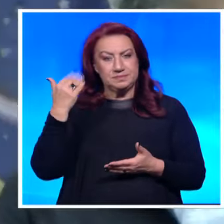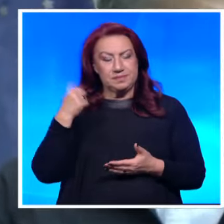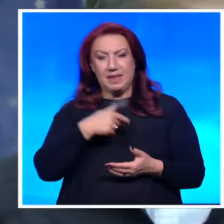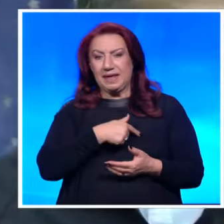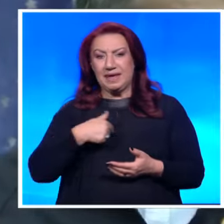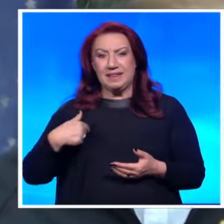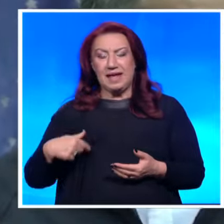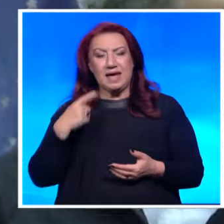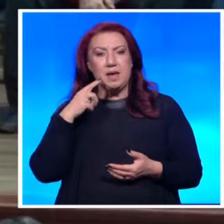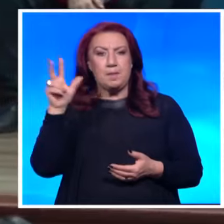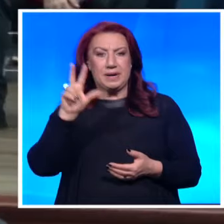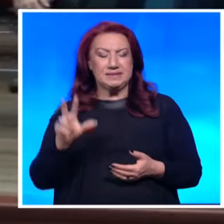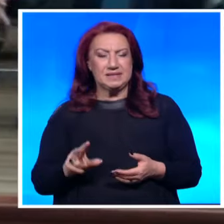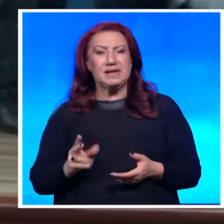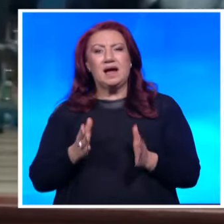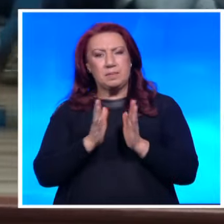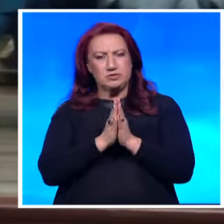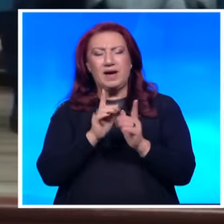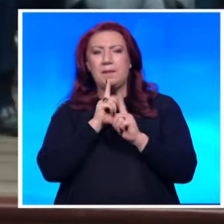участието и на украйна и на русия